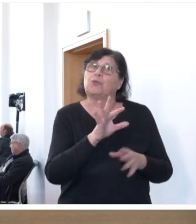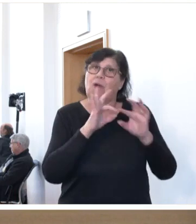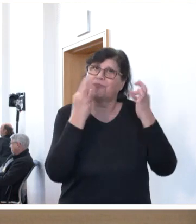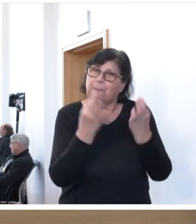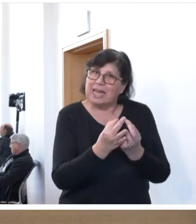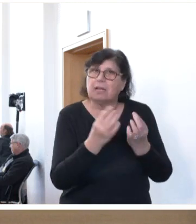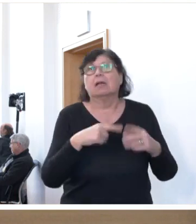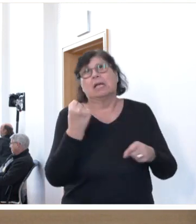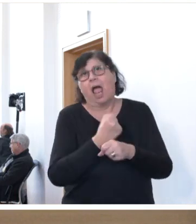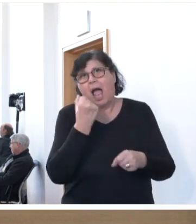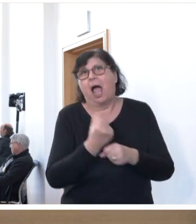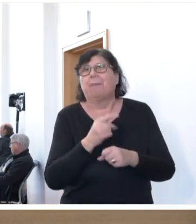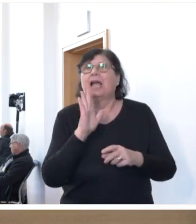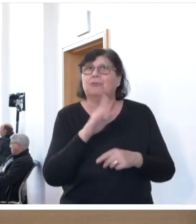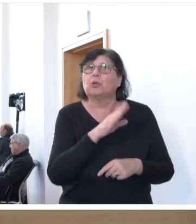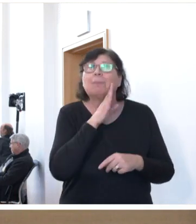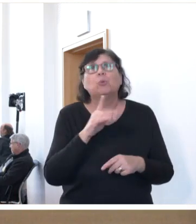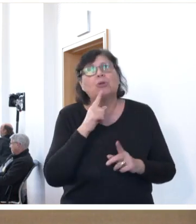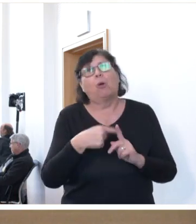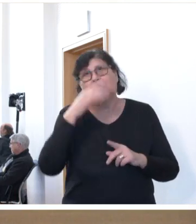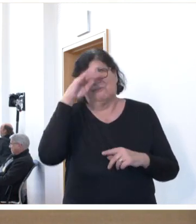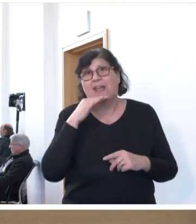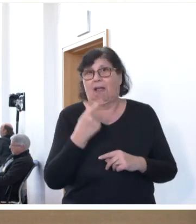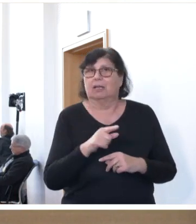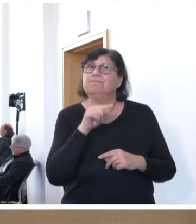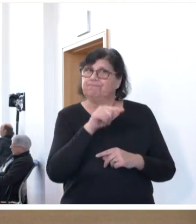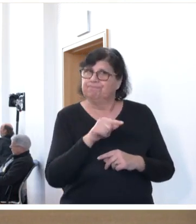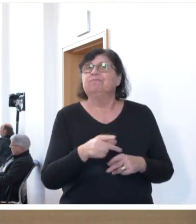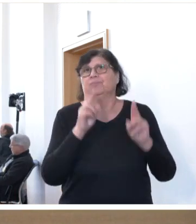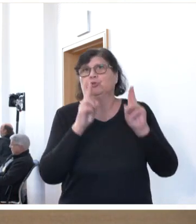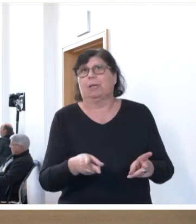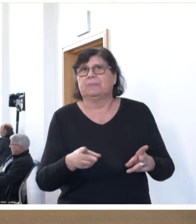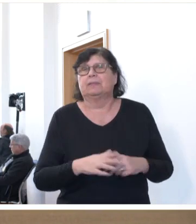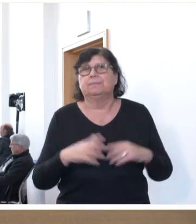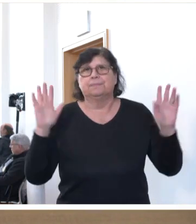Mütter und Väter. Zitat Ende, dem ist nichts hinzuzufügen.